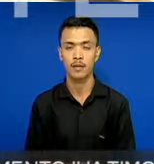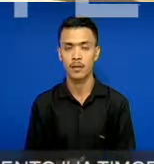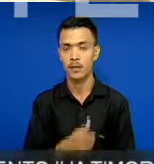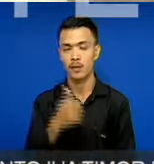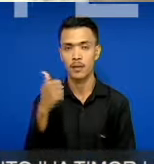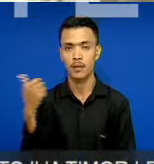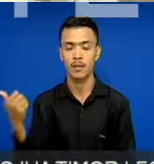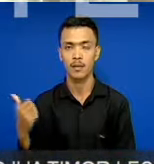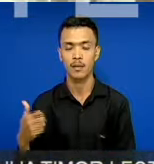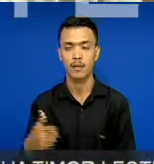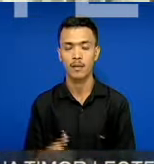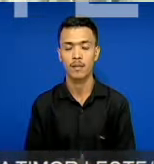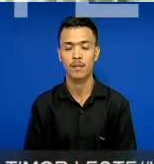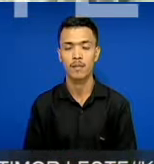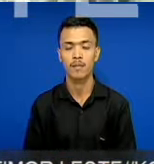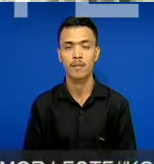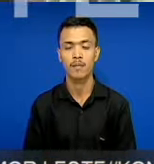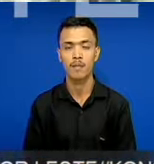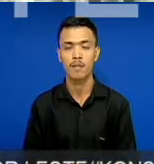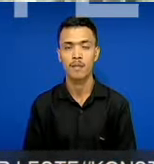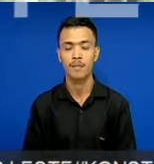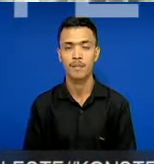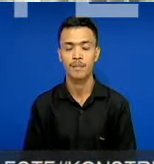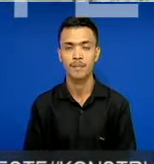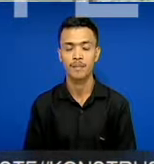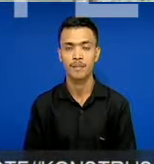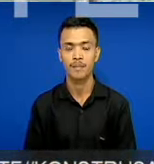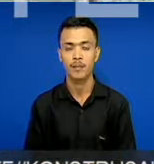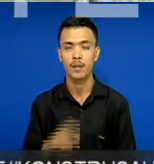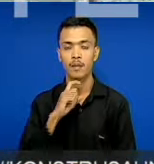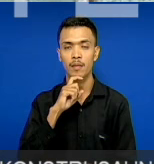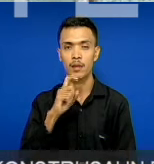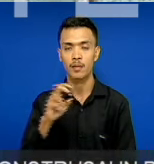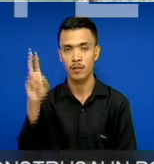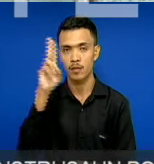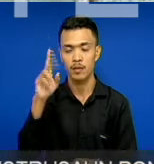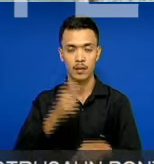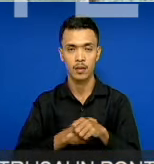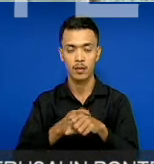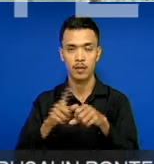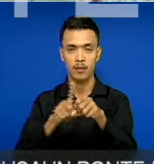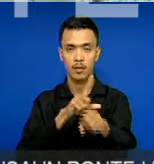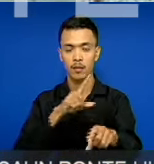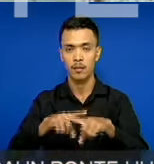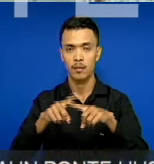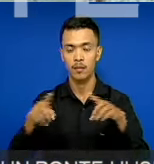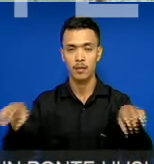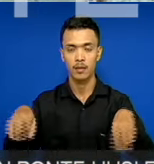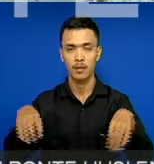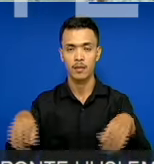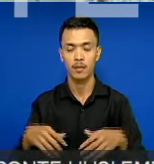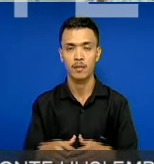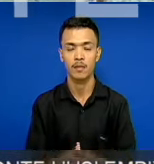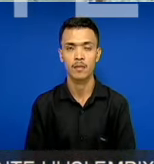lete ni an tambah ini coria fatting det pembisian ni han tempo itu an bae ami se esforso an. Han tempo ni mesu menus